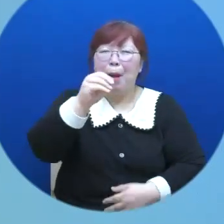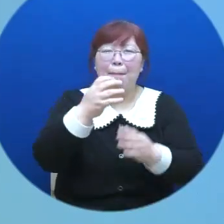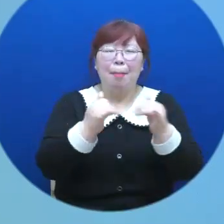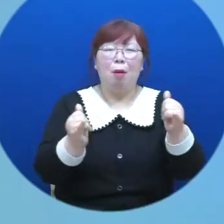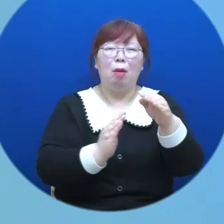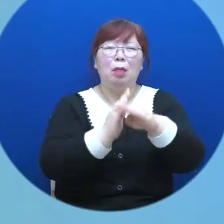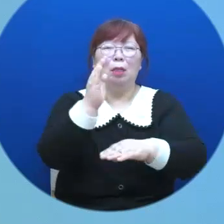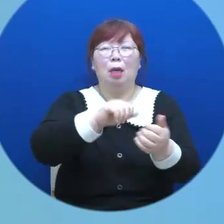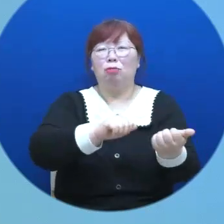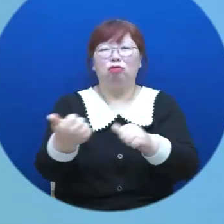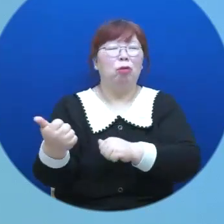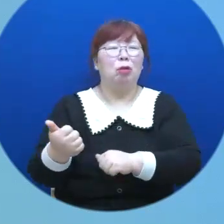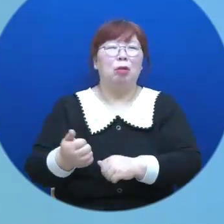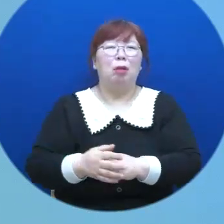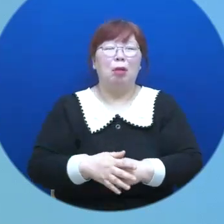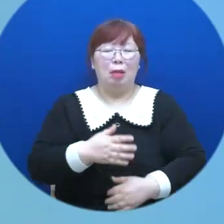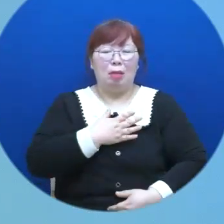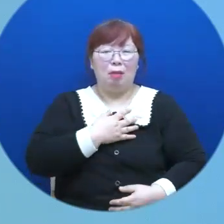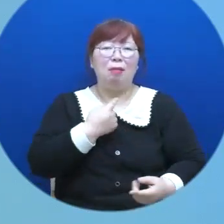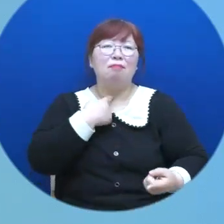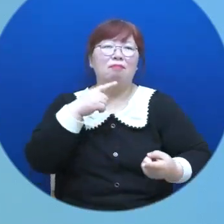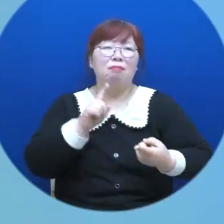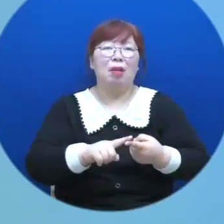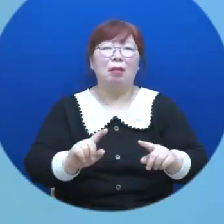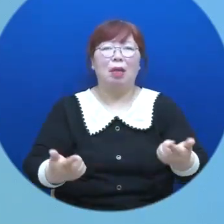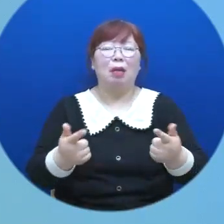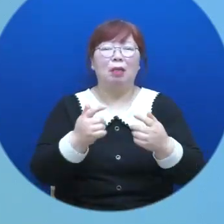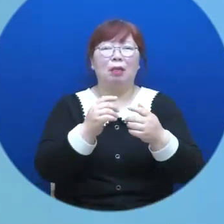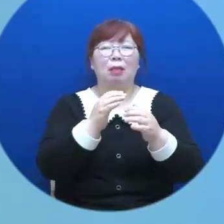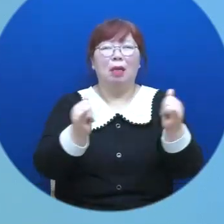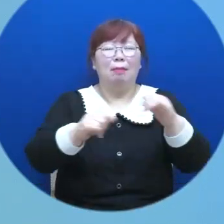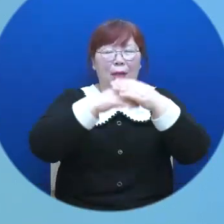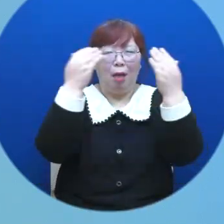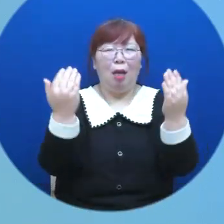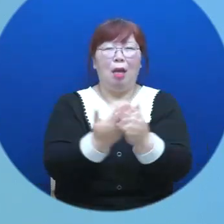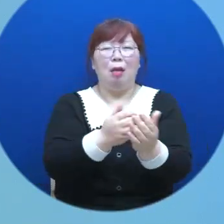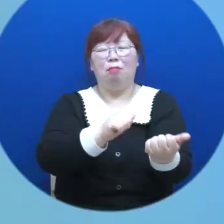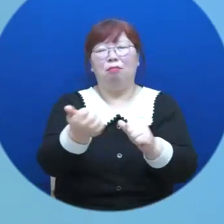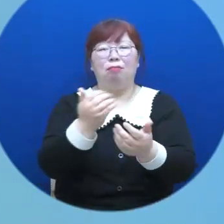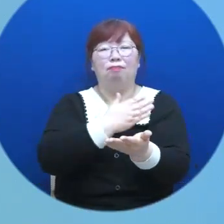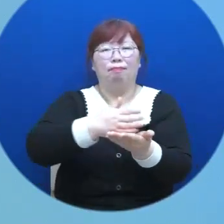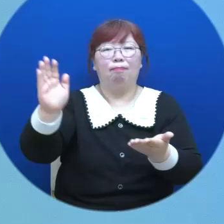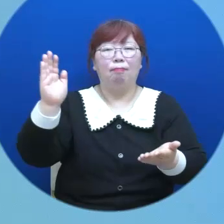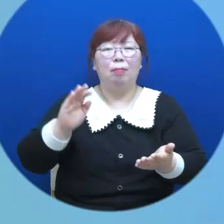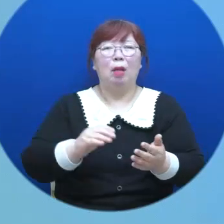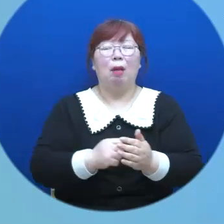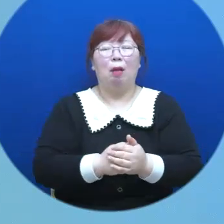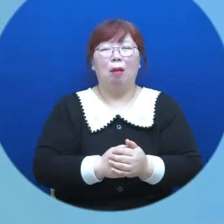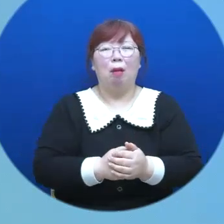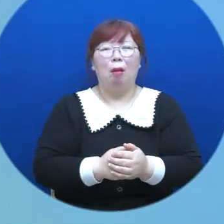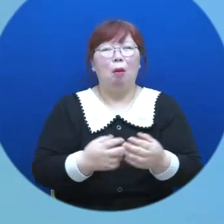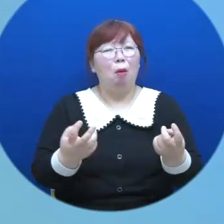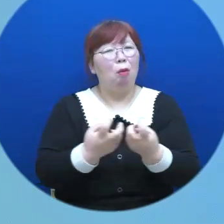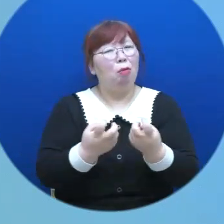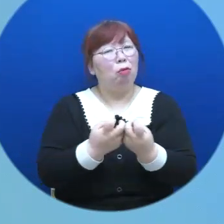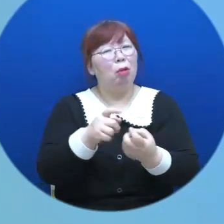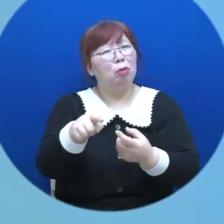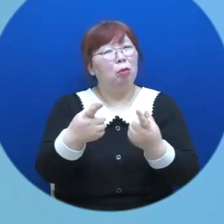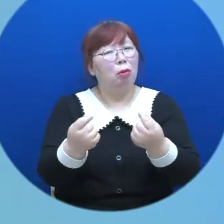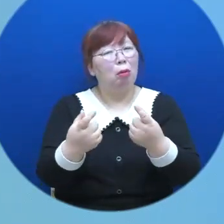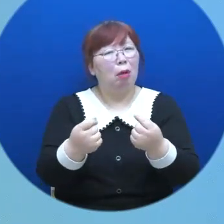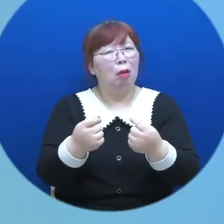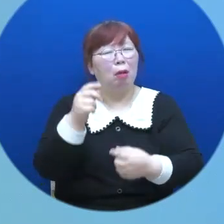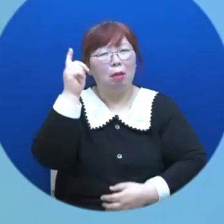이상을 죽였어요. 자기 마음에 들지 않는 사람 다 죽였습니다. 아니 어떻게 표독한